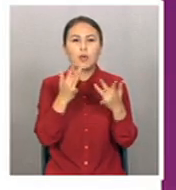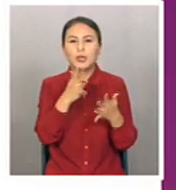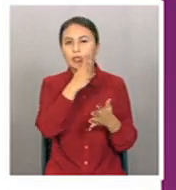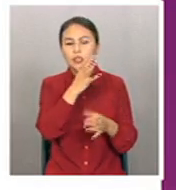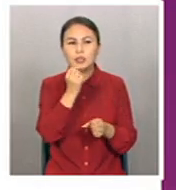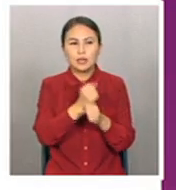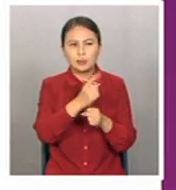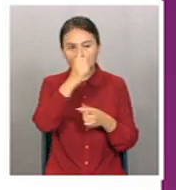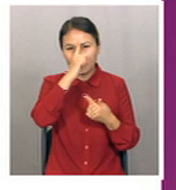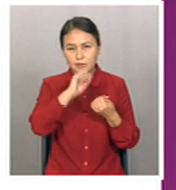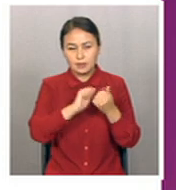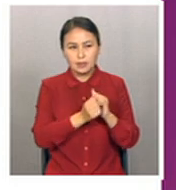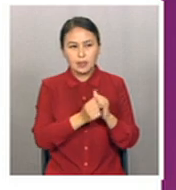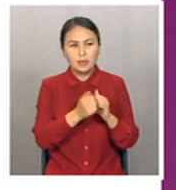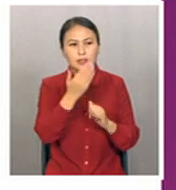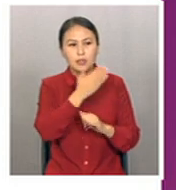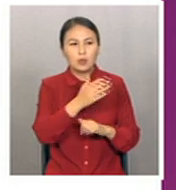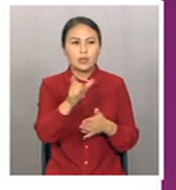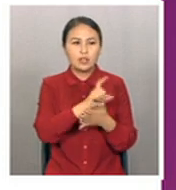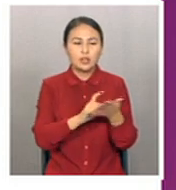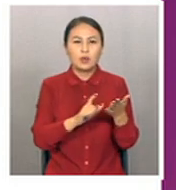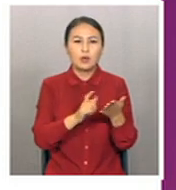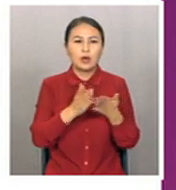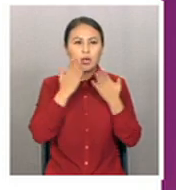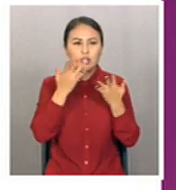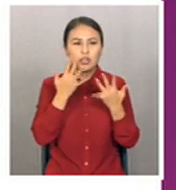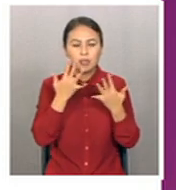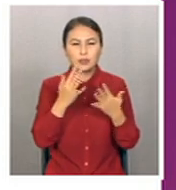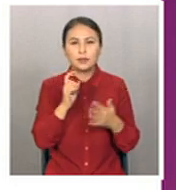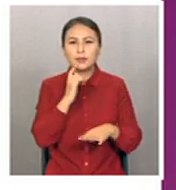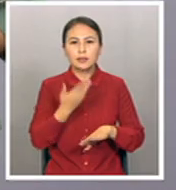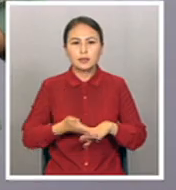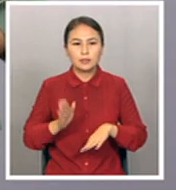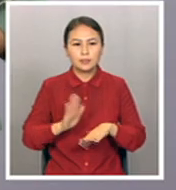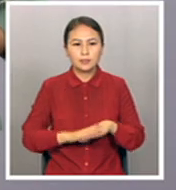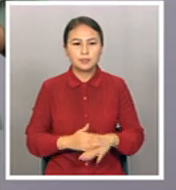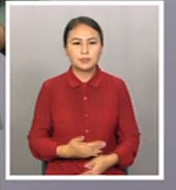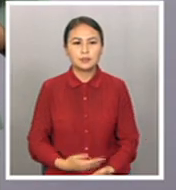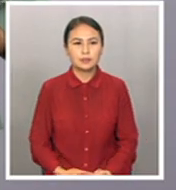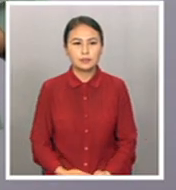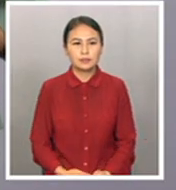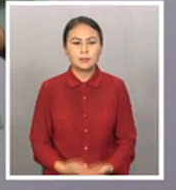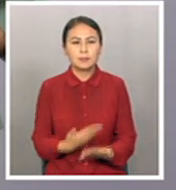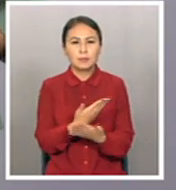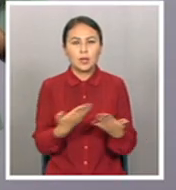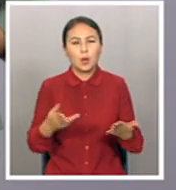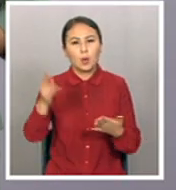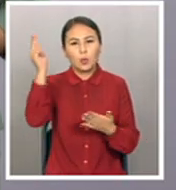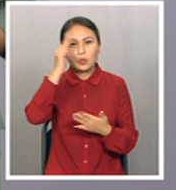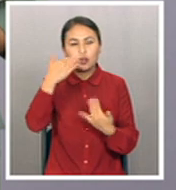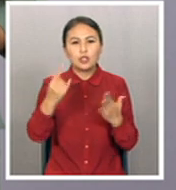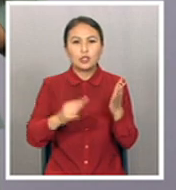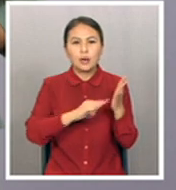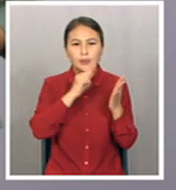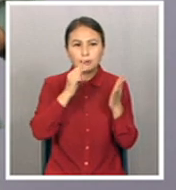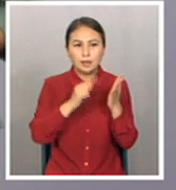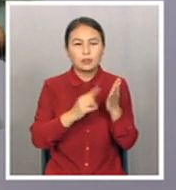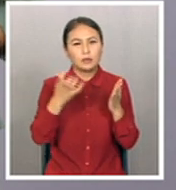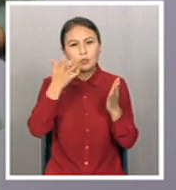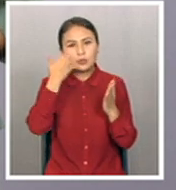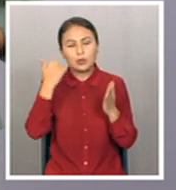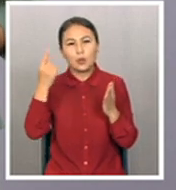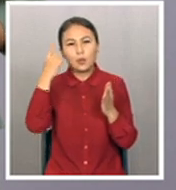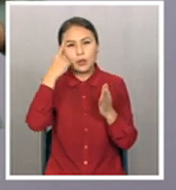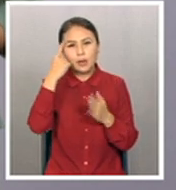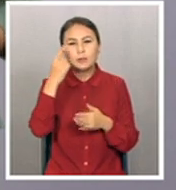уақытта жаттайсыз? Сізге өлең жаттау қаншалықты қиын? Міне, осы сұрақтар төңірегінде